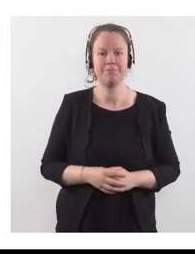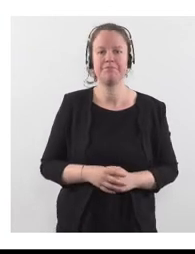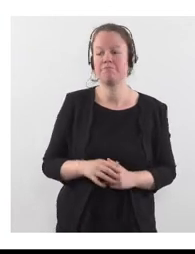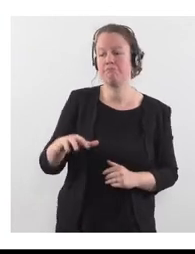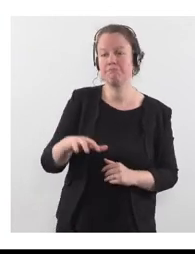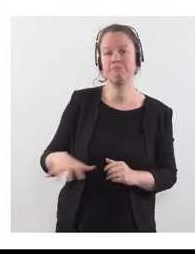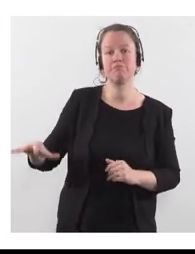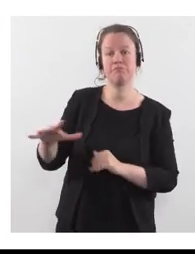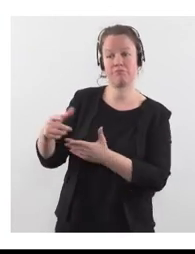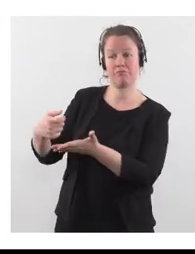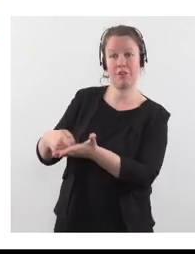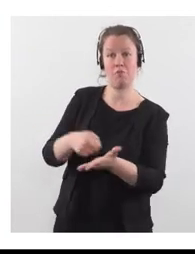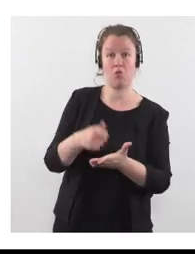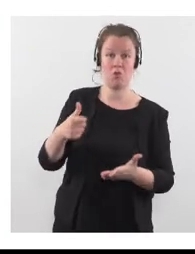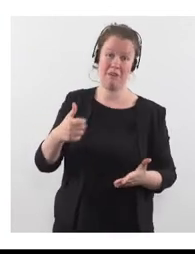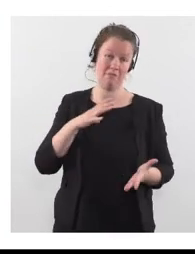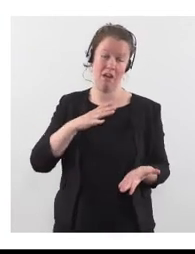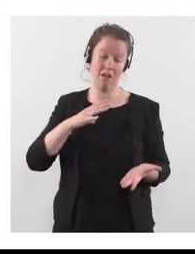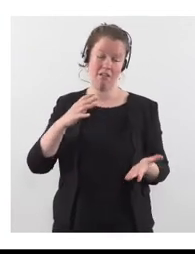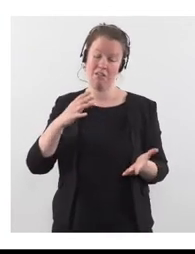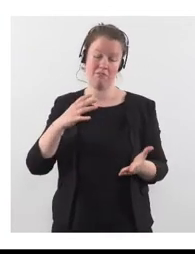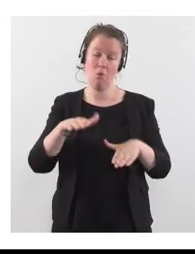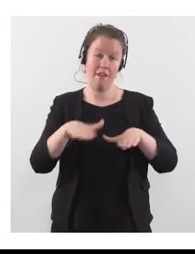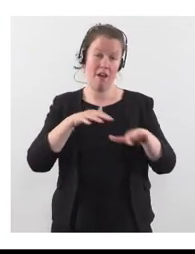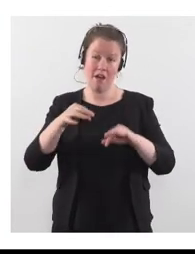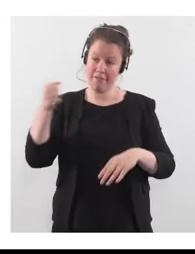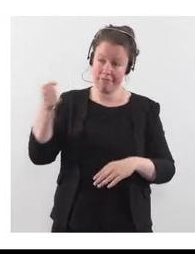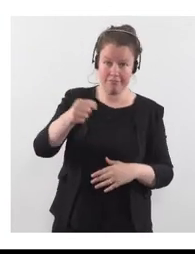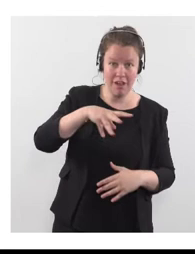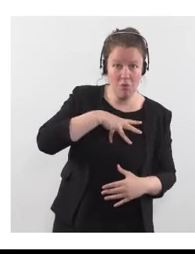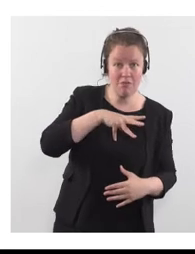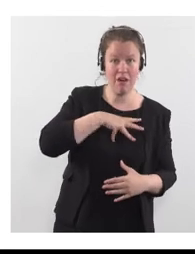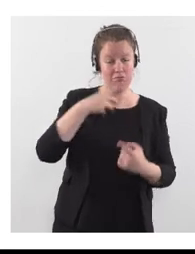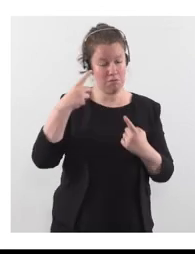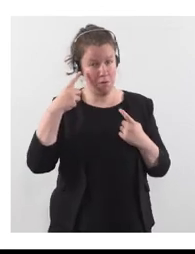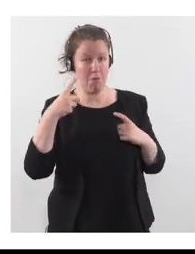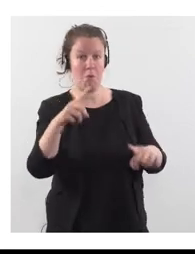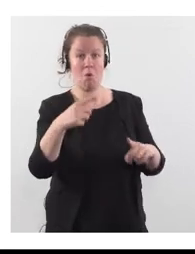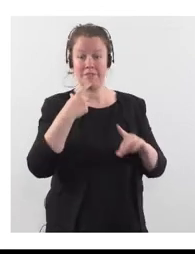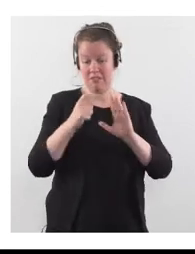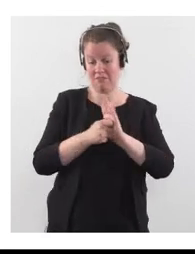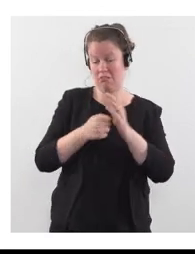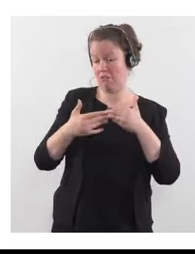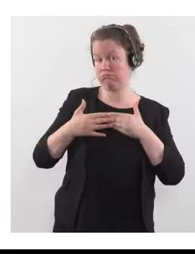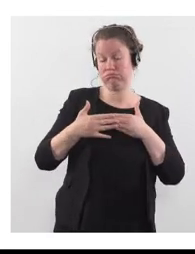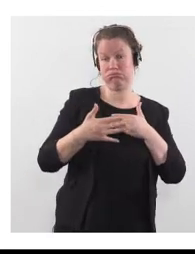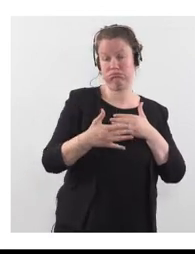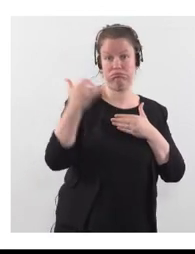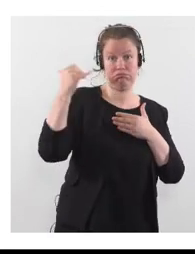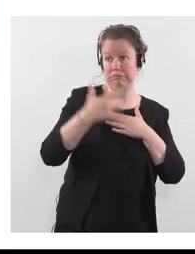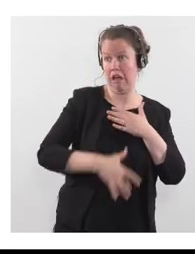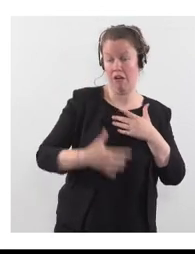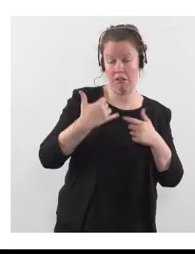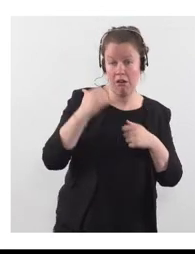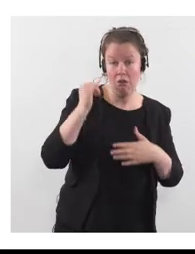se défendre vigoureusement, donc il y aurait eu des délais, cela veut dire que le problème n'aurait pas été résolu avant des années.